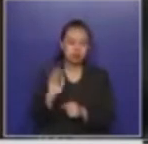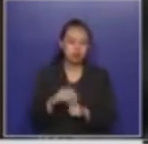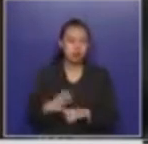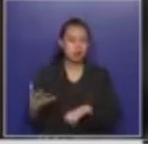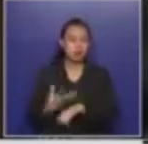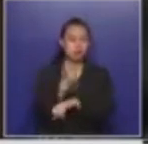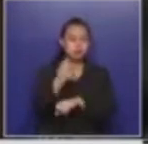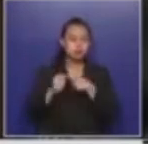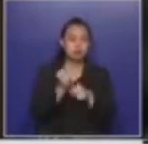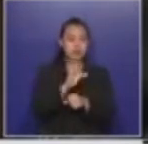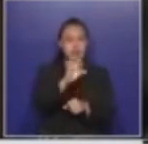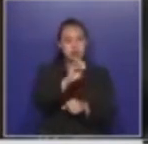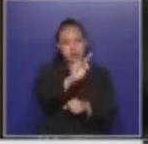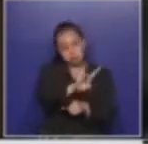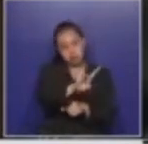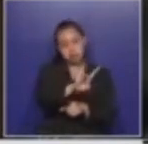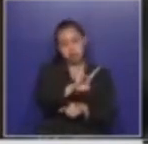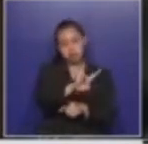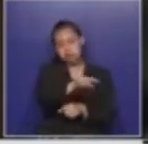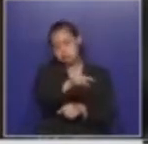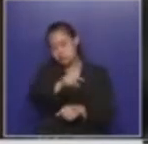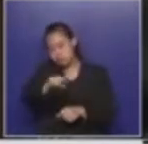แก้ปัญหาเศรษฐกิจนะครับในปีที่ผ่านๆมานะครับคงไม่ใช่ปีเดียวนะครับตั้งแต่มีการรัฐประหารนะครับปี58เป็นต้นมานั้นเศรษฐกิจบ้านเราย่ำแย่มาที่สุดเลยการเก็บงบประมาณต่างๆก็